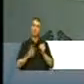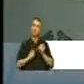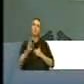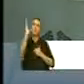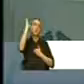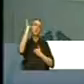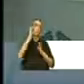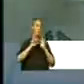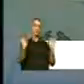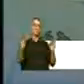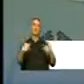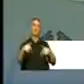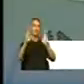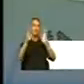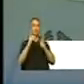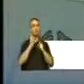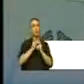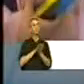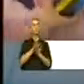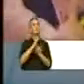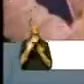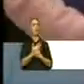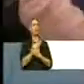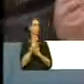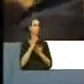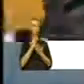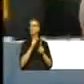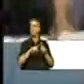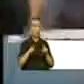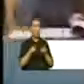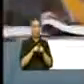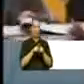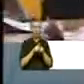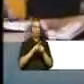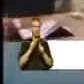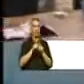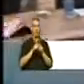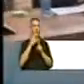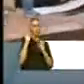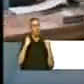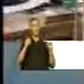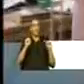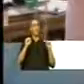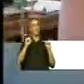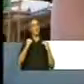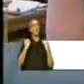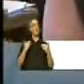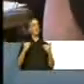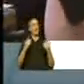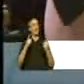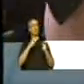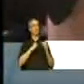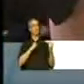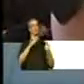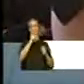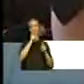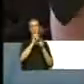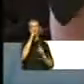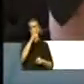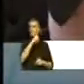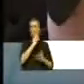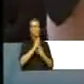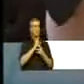אומרים, לזרימה חדשה לגמרי. זה לא אותו, זה לא אותה מערכת דמוקרטית, ליברלית, אוניברסלית תחת אובמה, זה